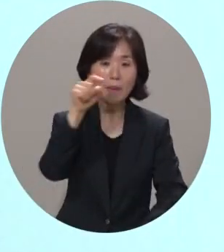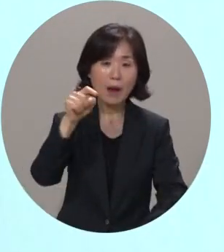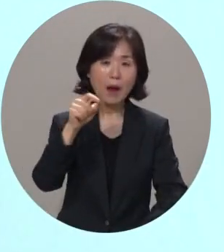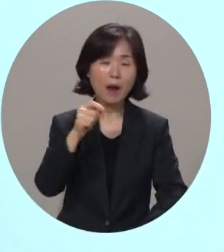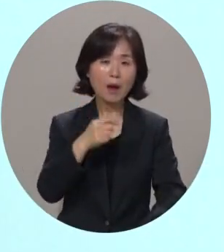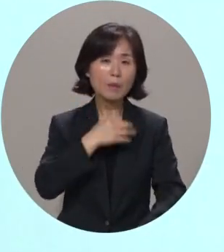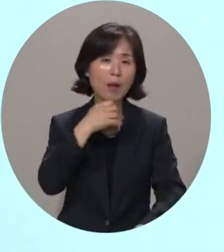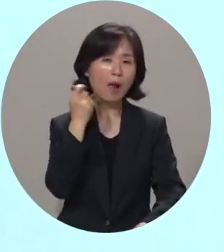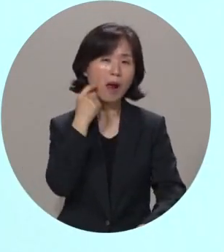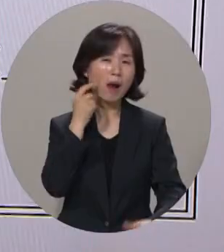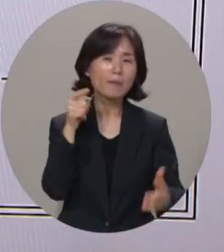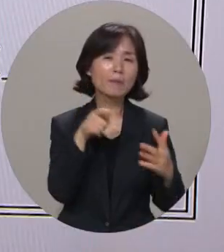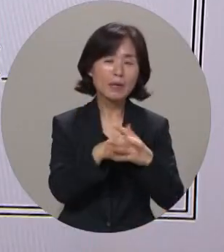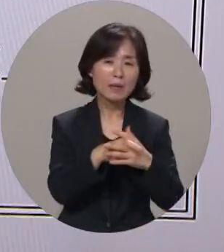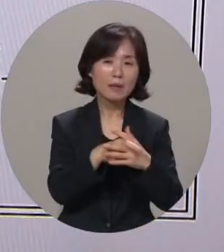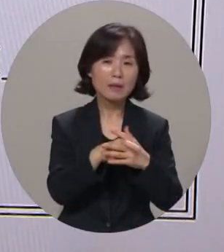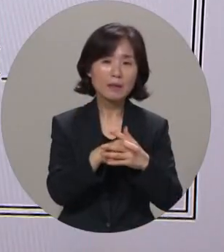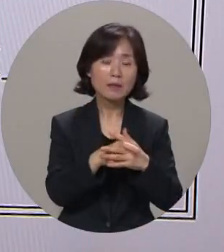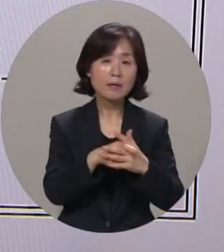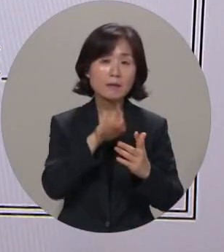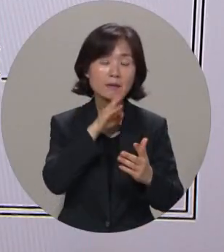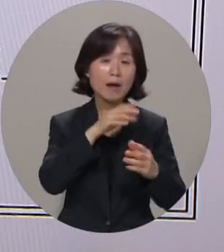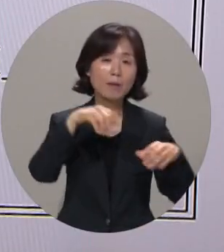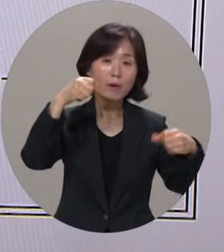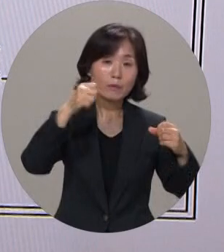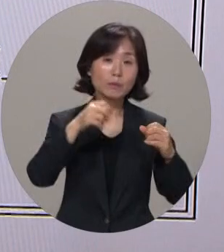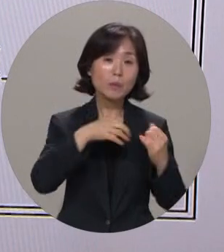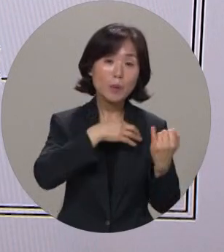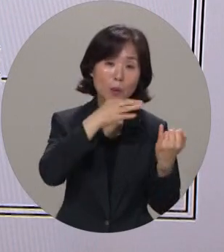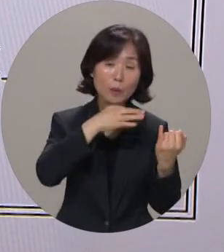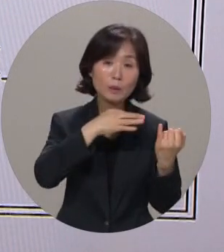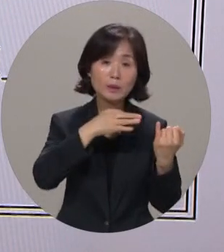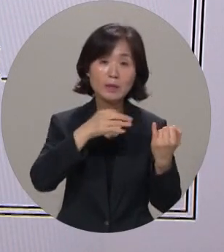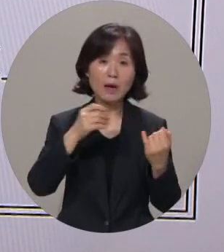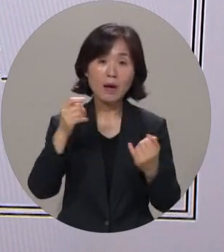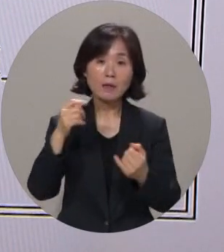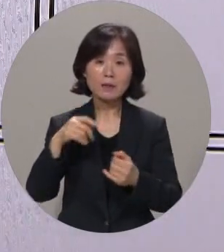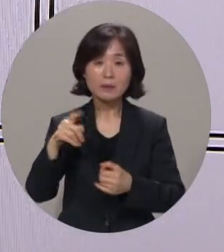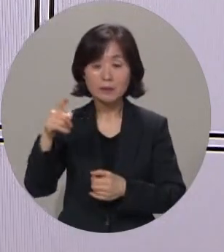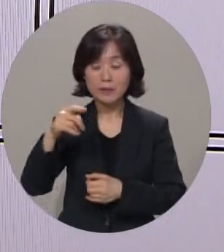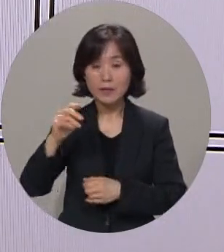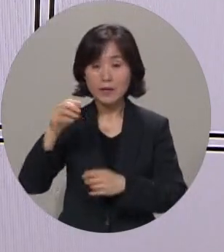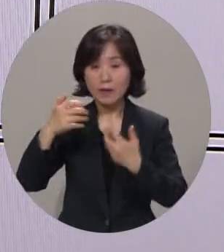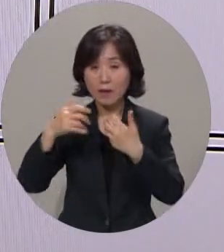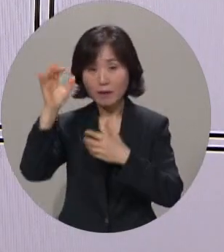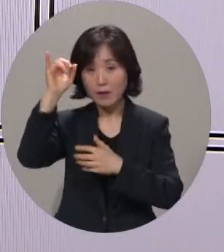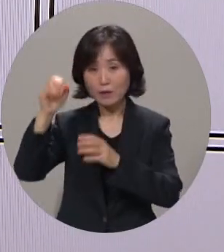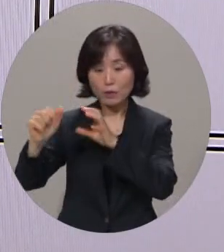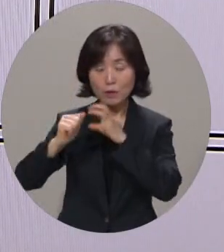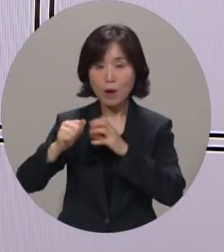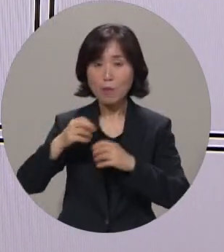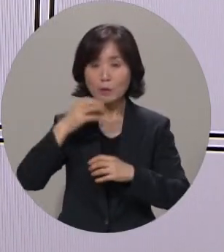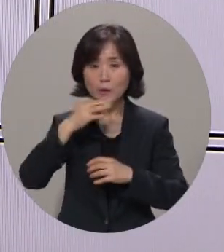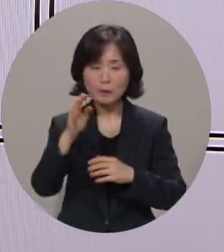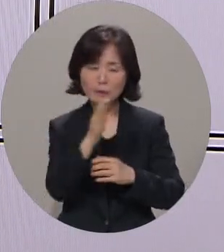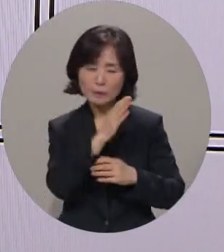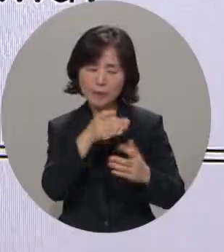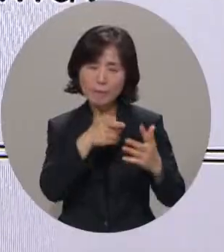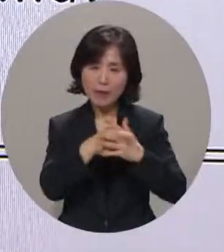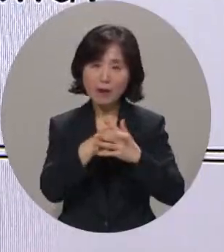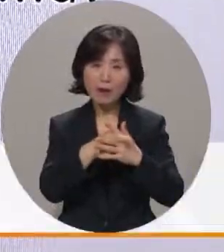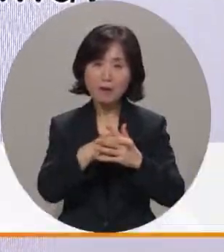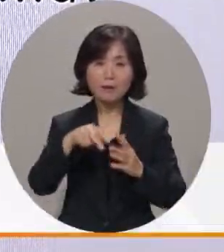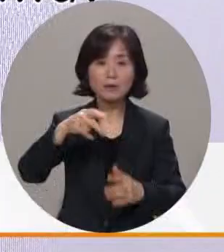걸 밝혀냅니다. 실제 배우의 목소리와 딥보이스도 정교한 확률로 구분해냅니다.